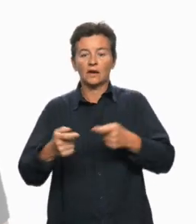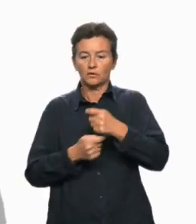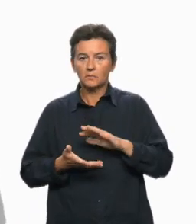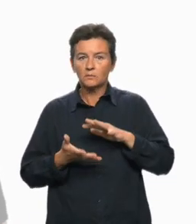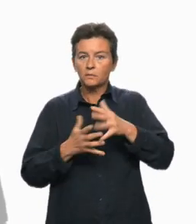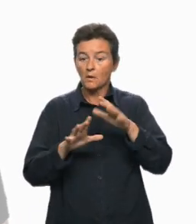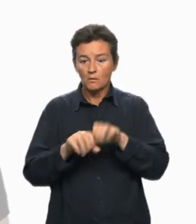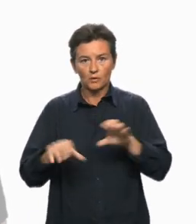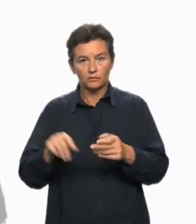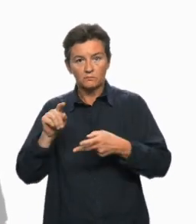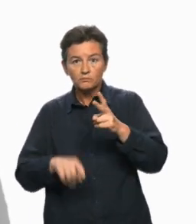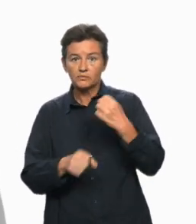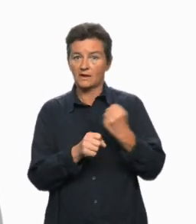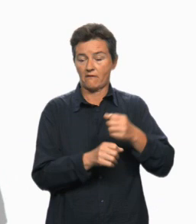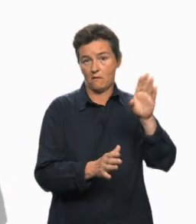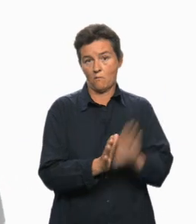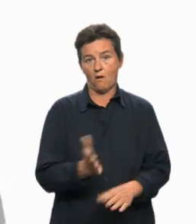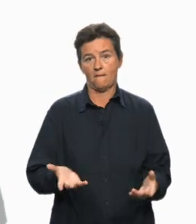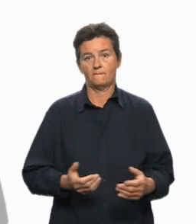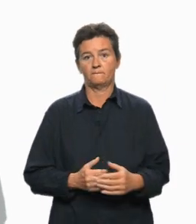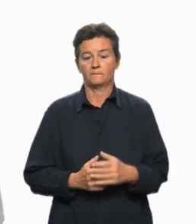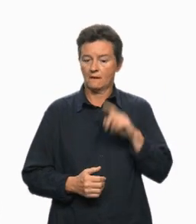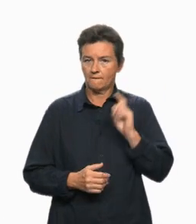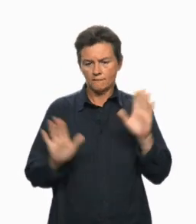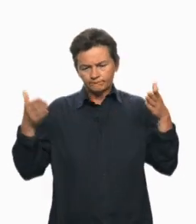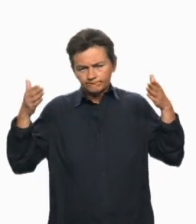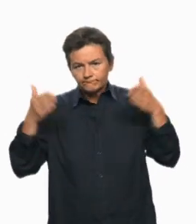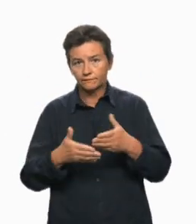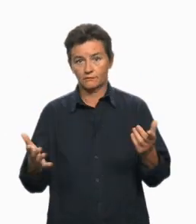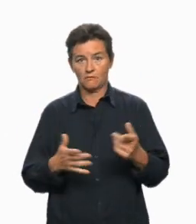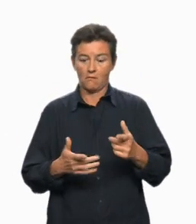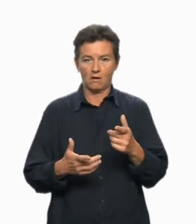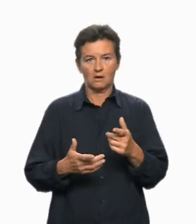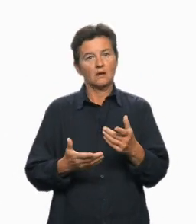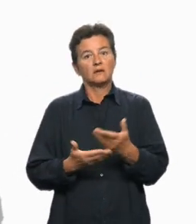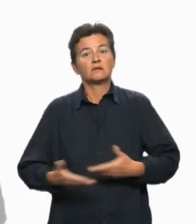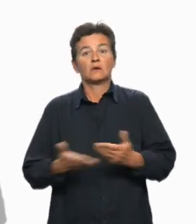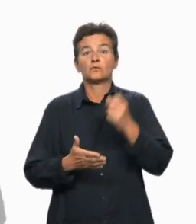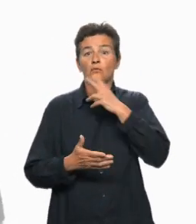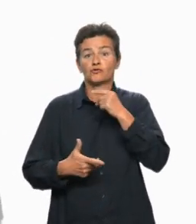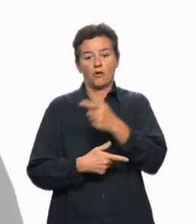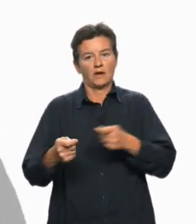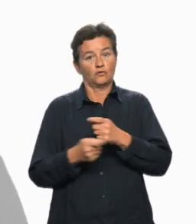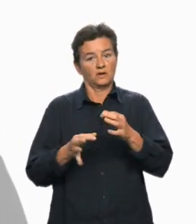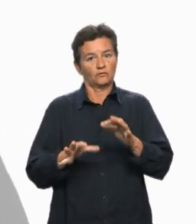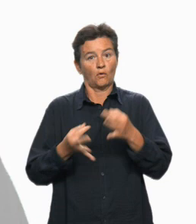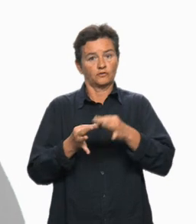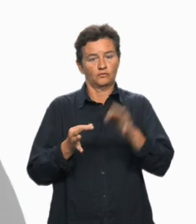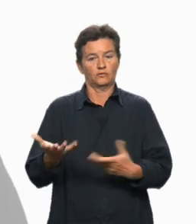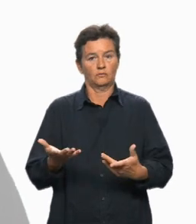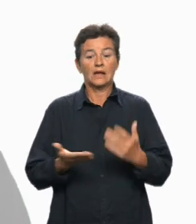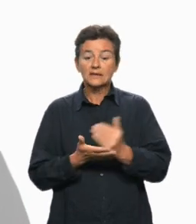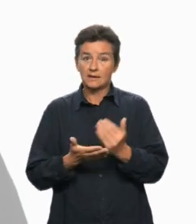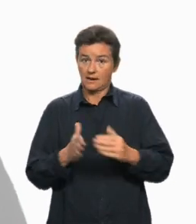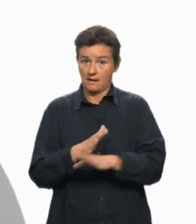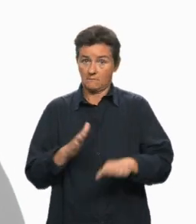l'économie, permettent de produire plus avec moins de travail. Orientons cette révolution pour répondre à l'urgence économique. Là aussi, le revenu